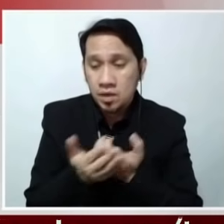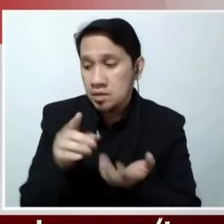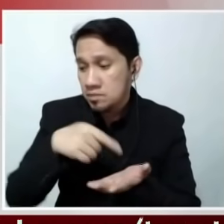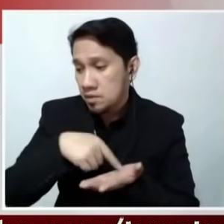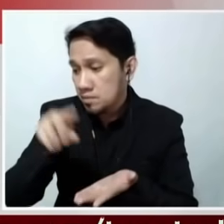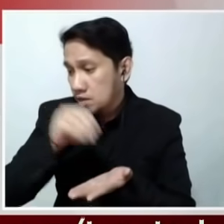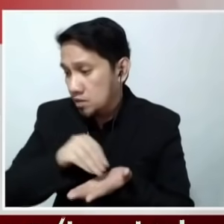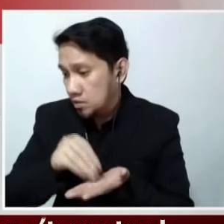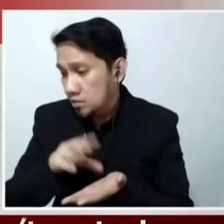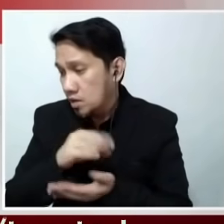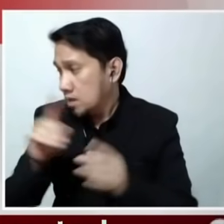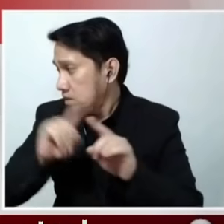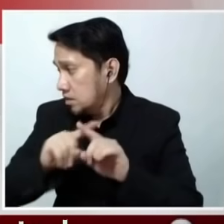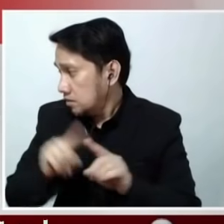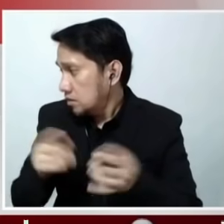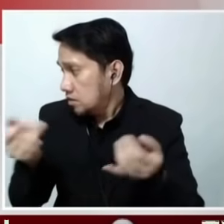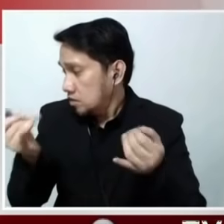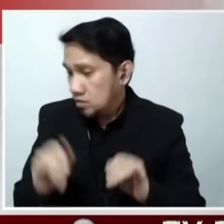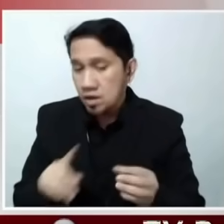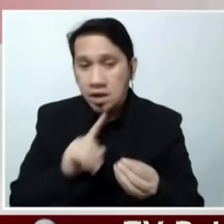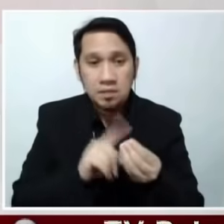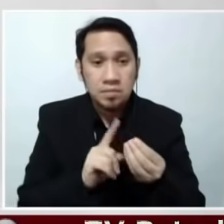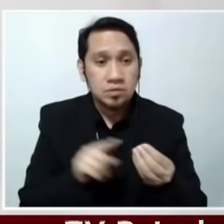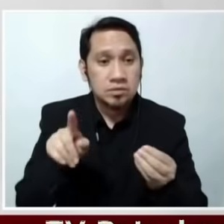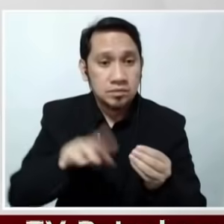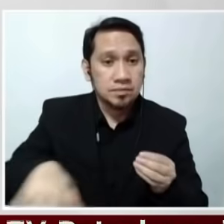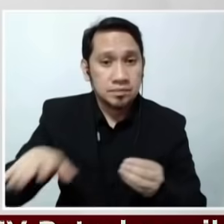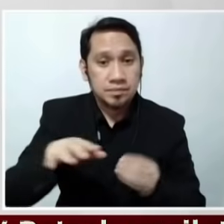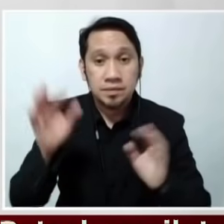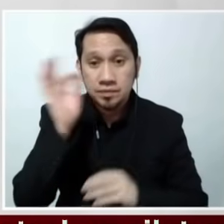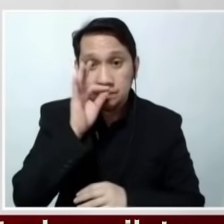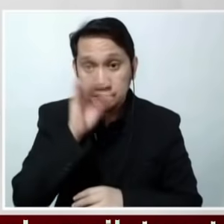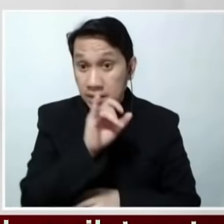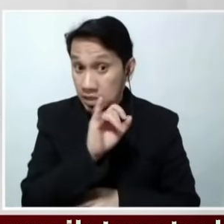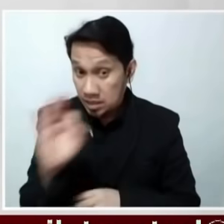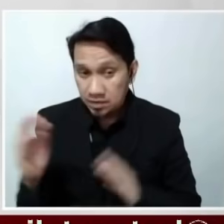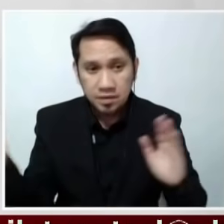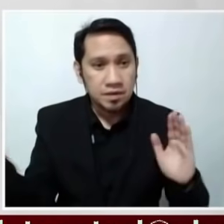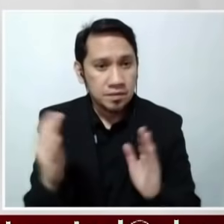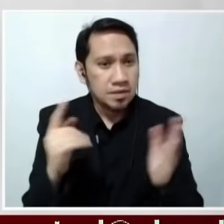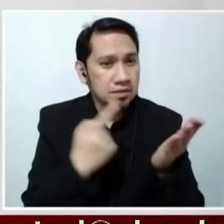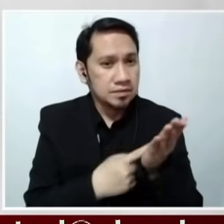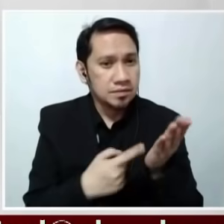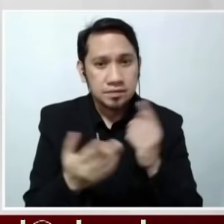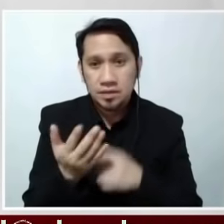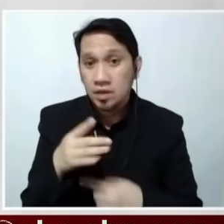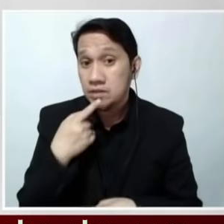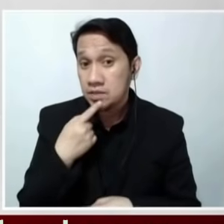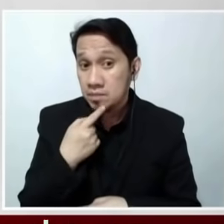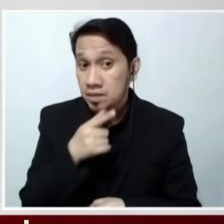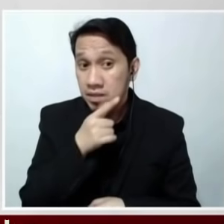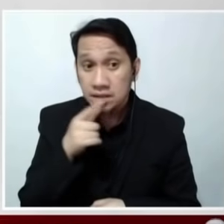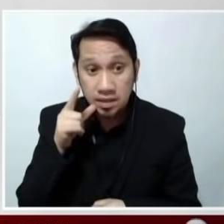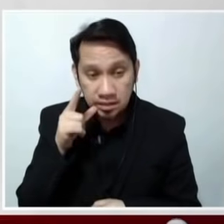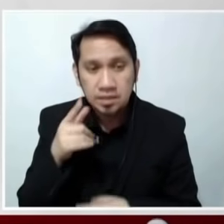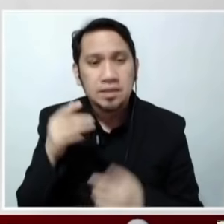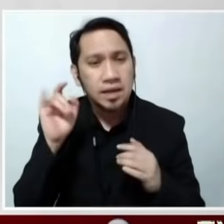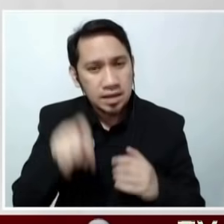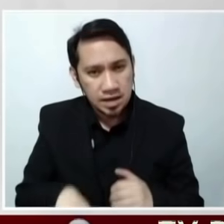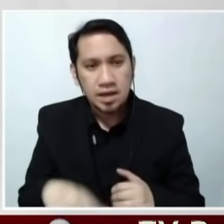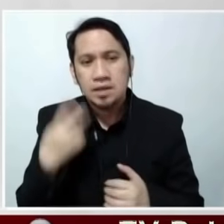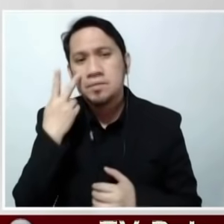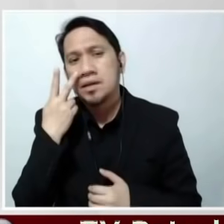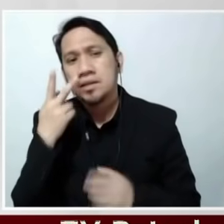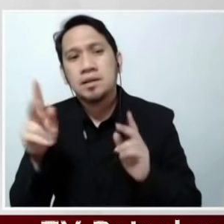ibang isyong direktang tumatama sa karaniwang Pilipino. Kapag face-to-face debate, sabi ni Vice President Lenny Robredo, direktang makikita